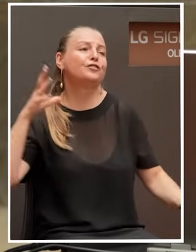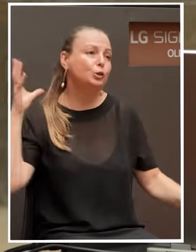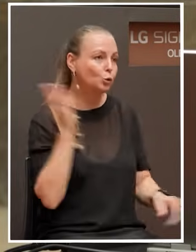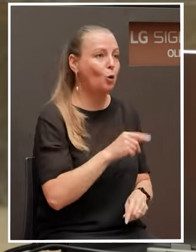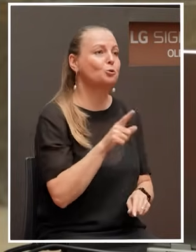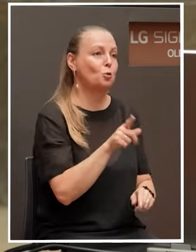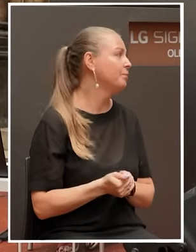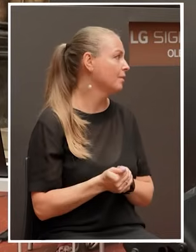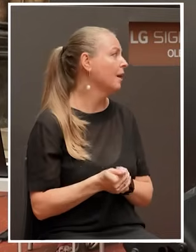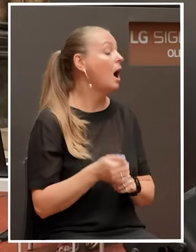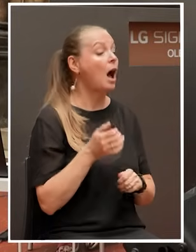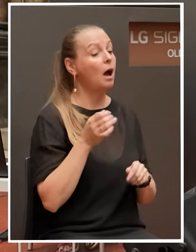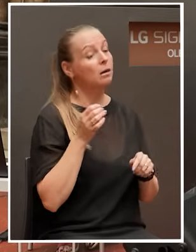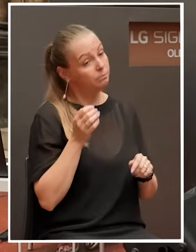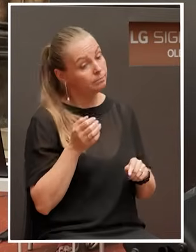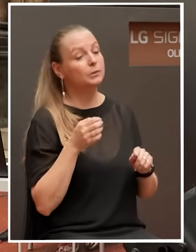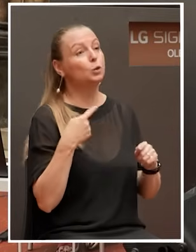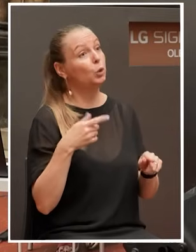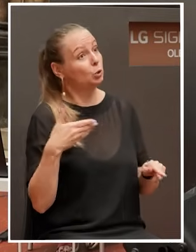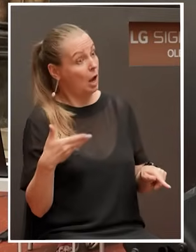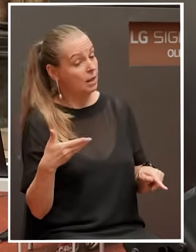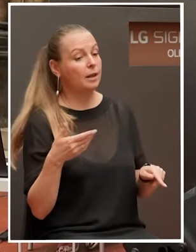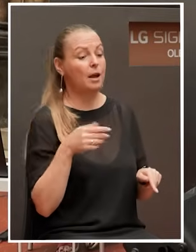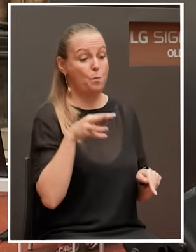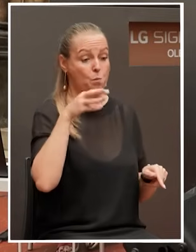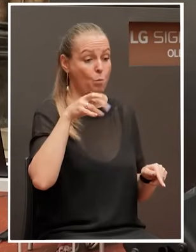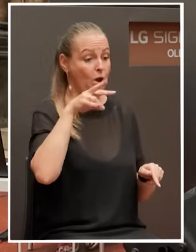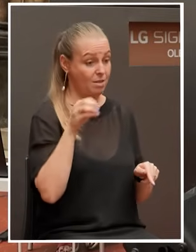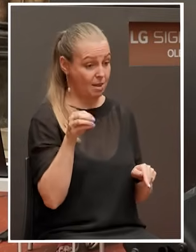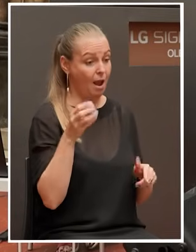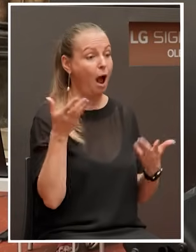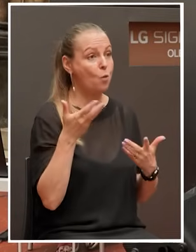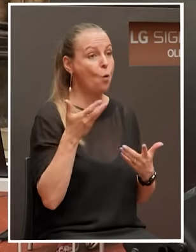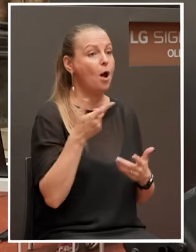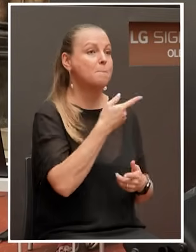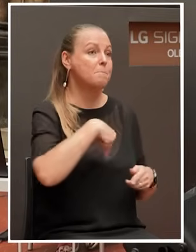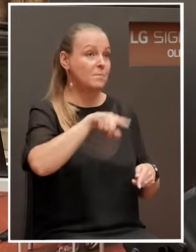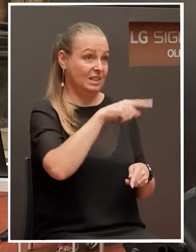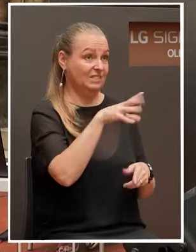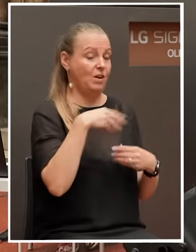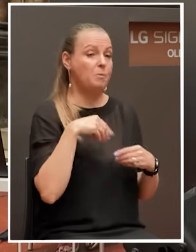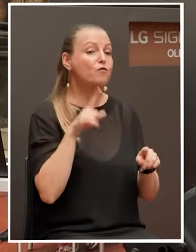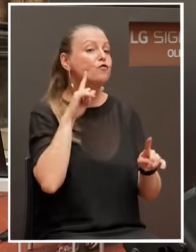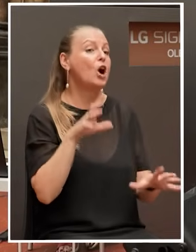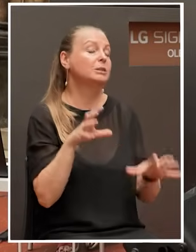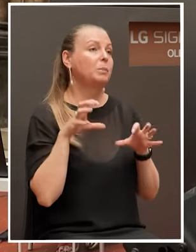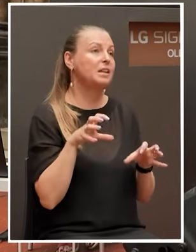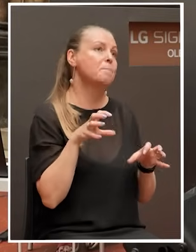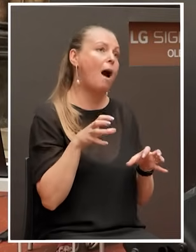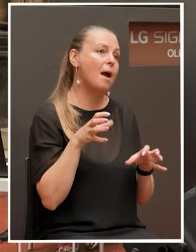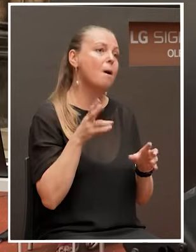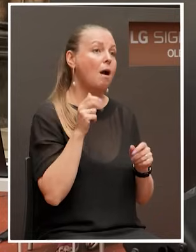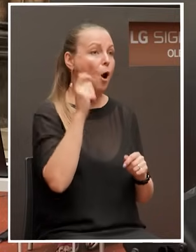он производит. С другой стороны, Моне, которого мы воспринимаем, наверное, отчасти справедливо,